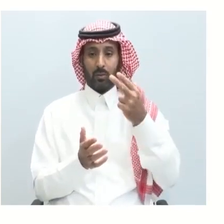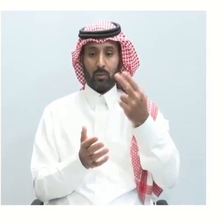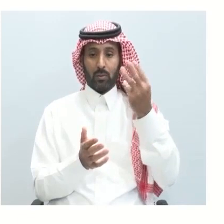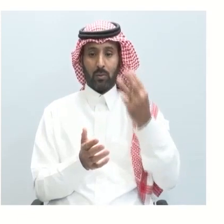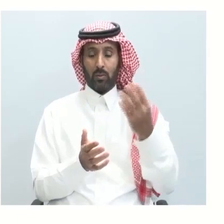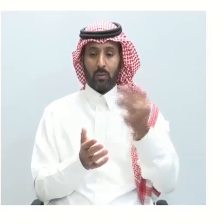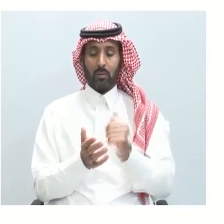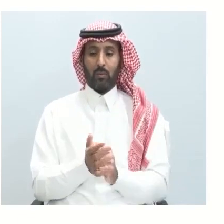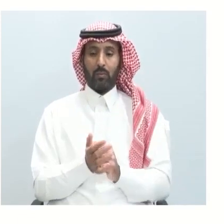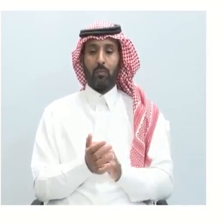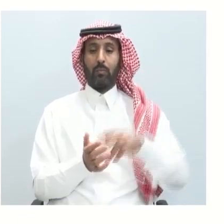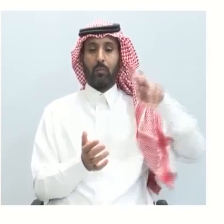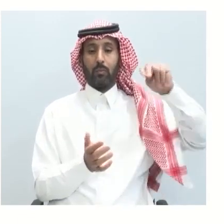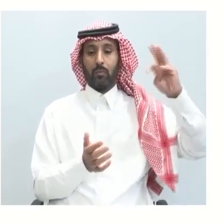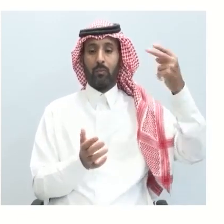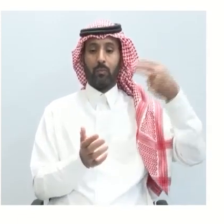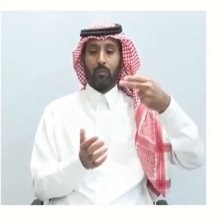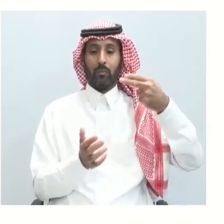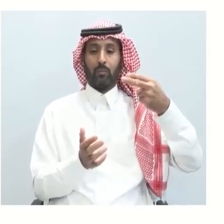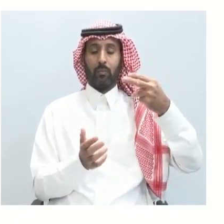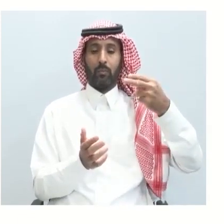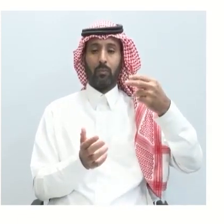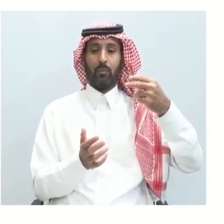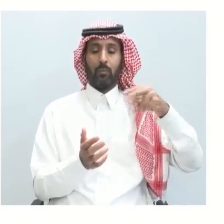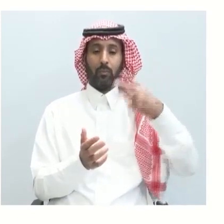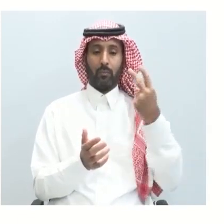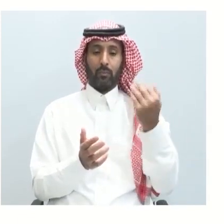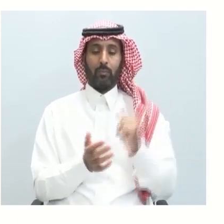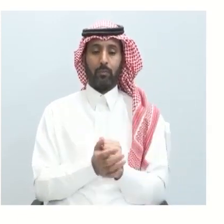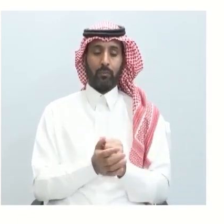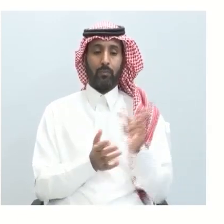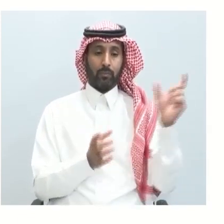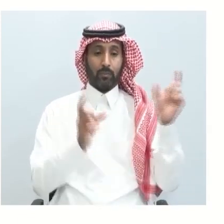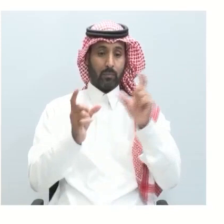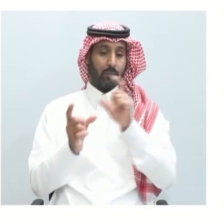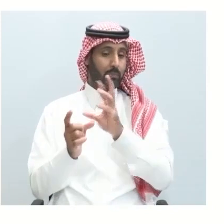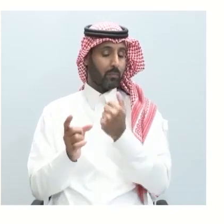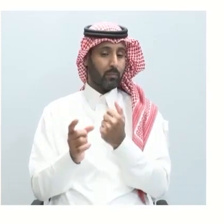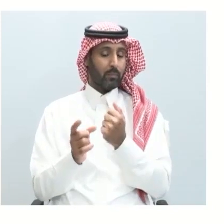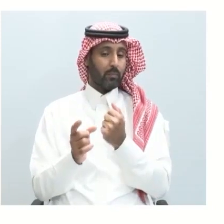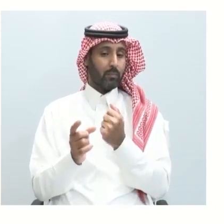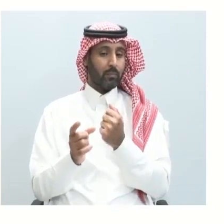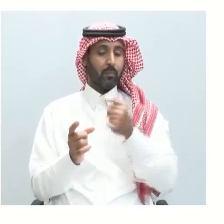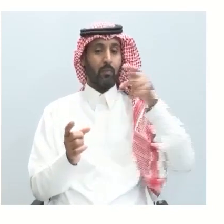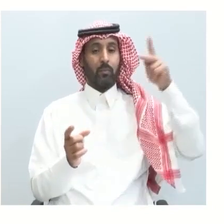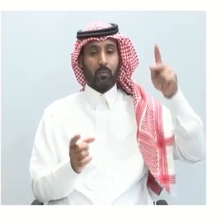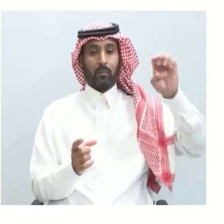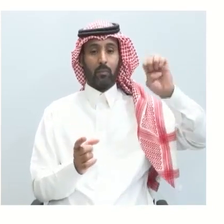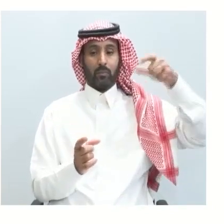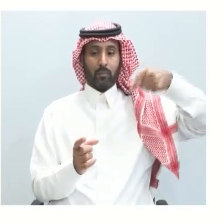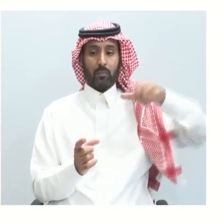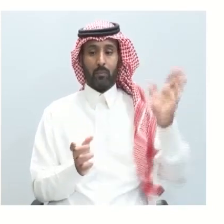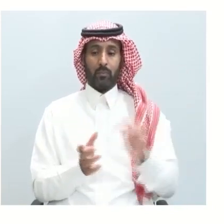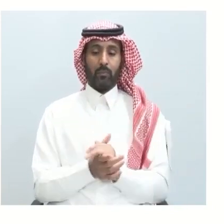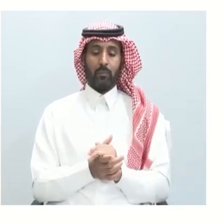ثلاثه بالنسبه للنشادر حسب المعادله هو اثنين اذا ما هو المطلوب المطلوب كي اي